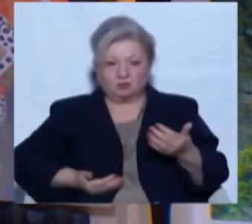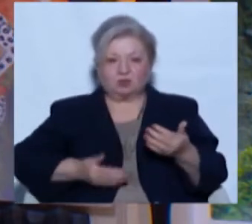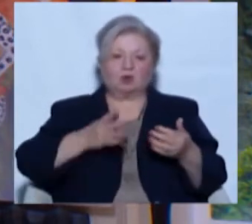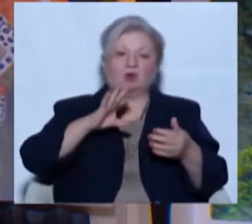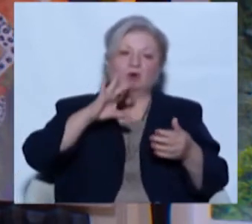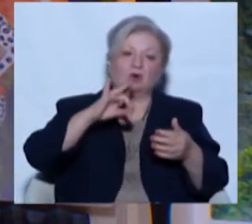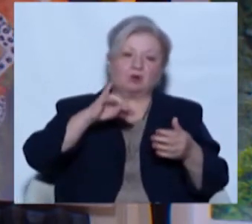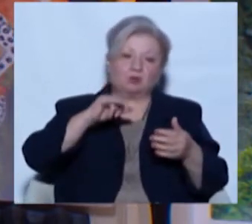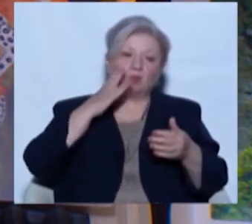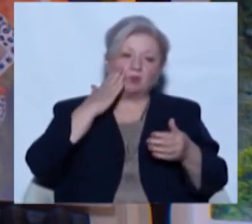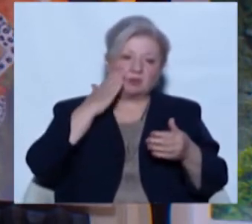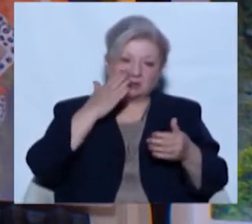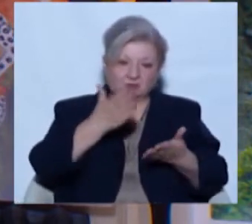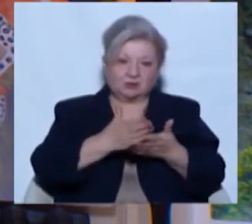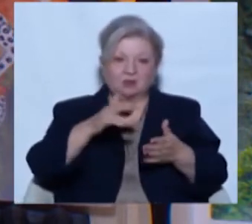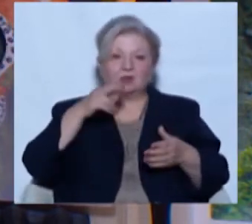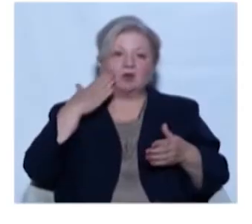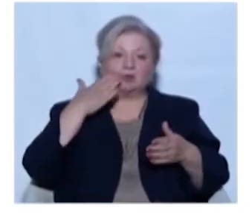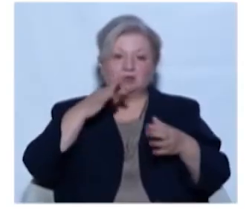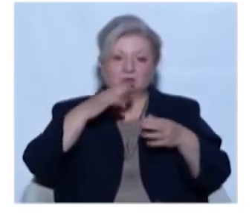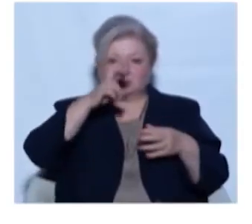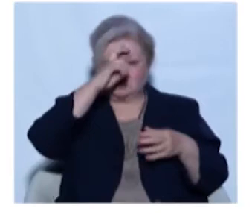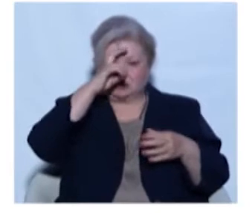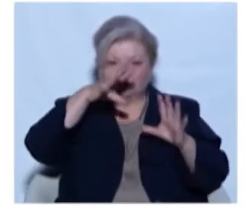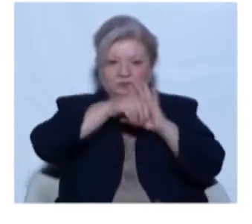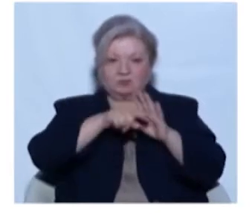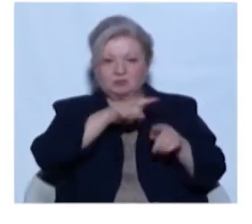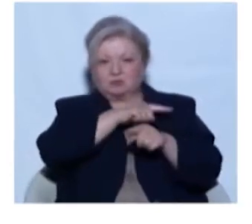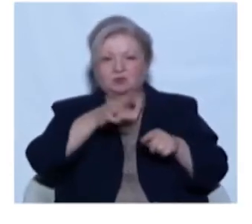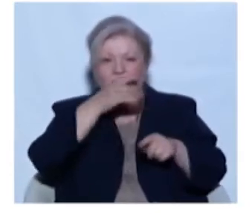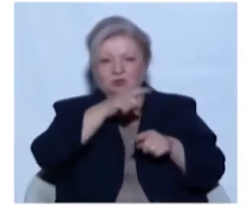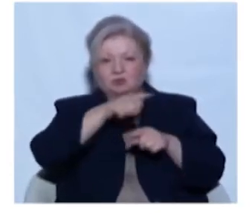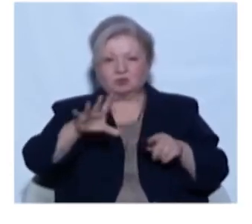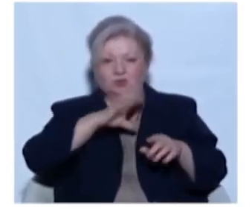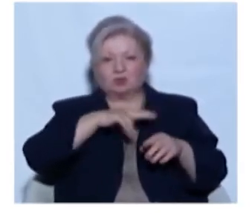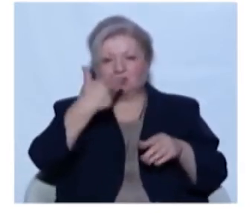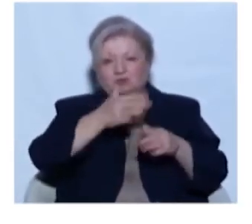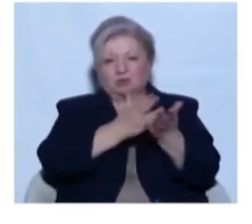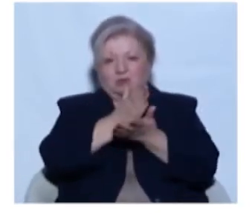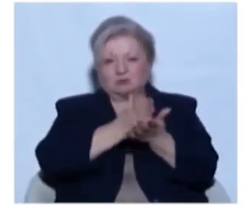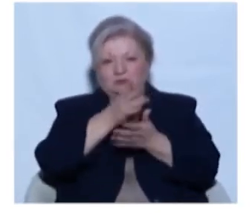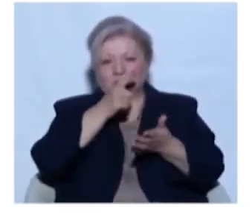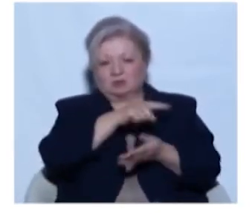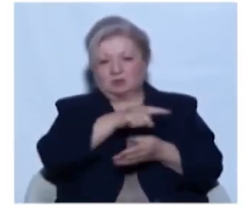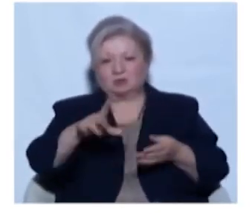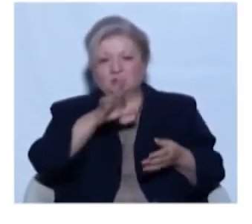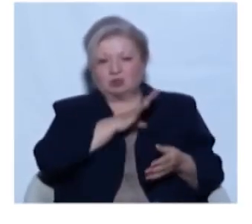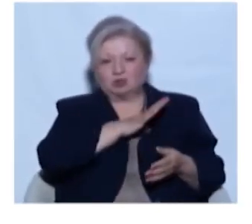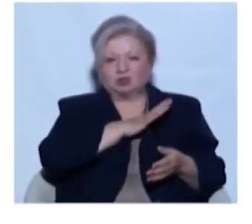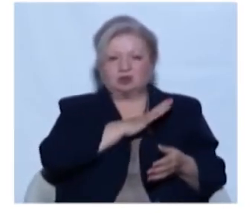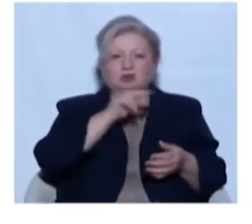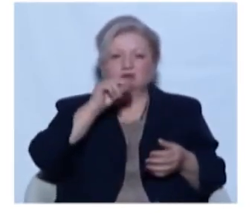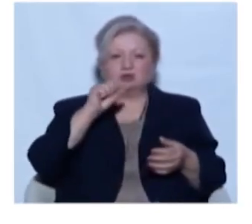რუმინეთი. Რუმინეთის ხელისუფლებაში ხანძლივი დროის მანძილზე თითქმის 30 წელზე მეტი იყო